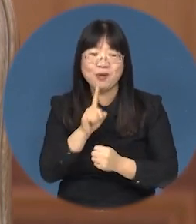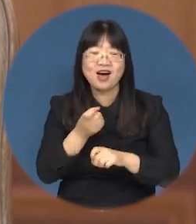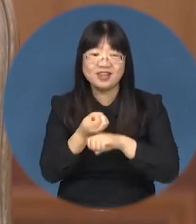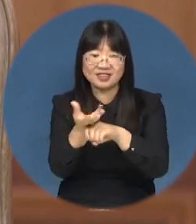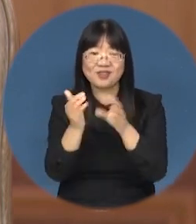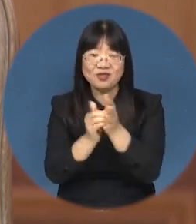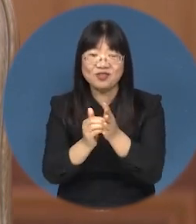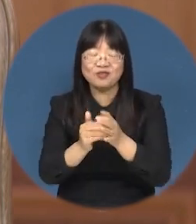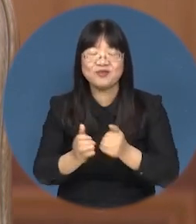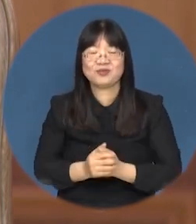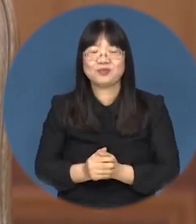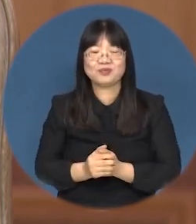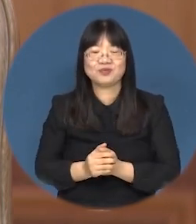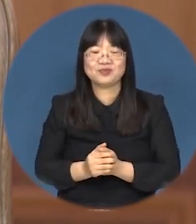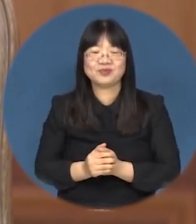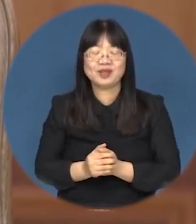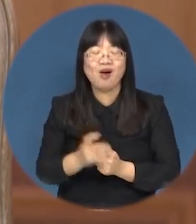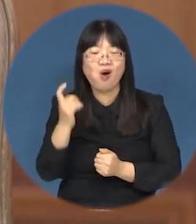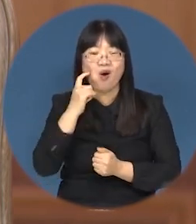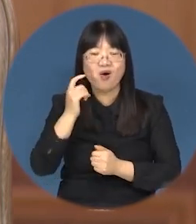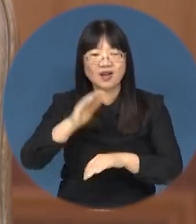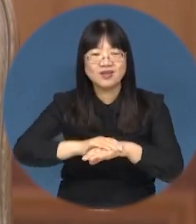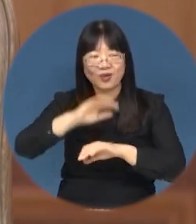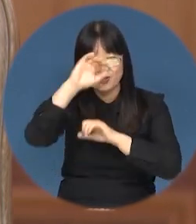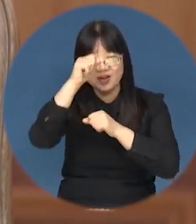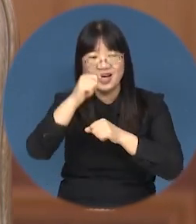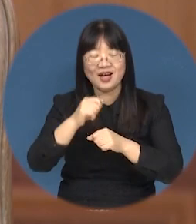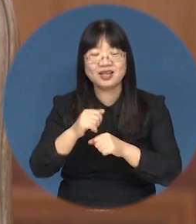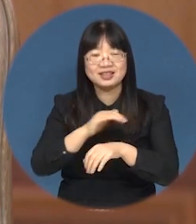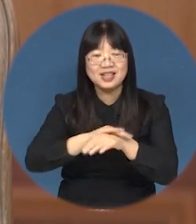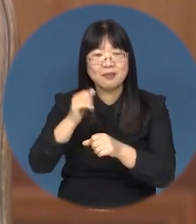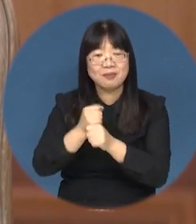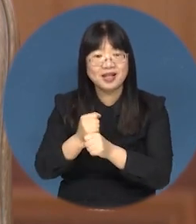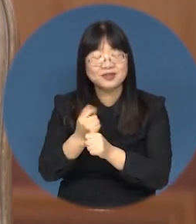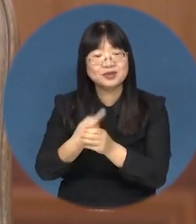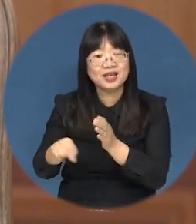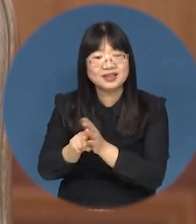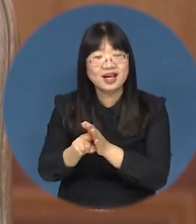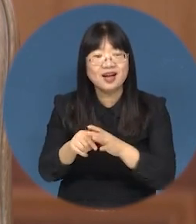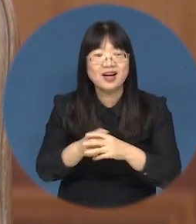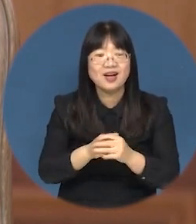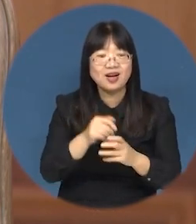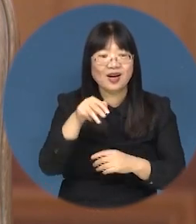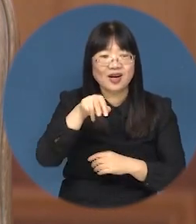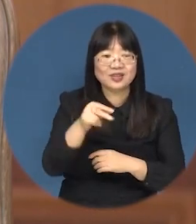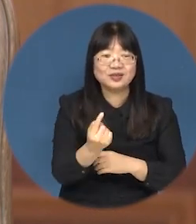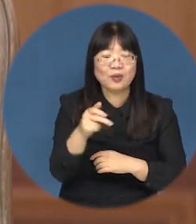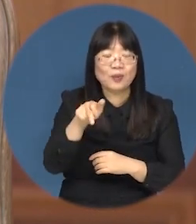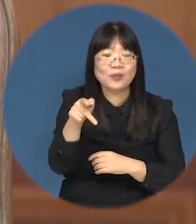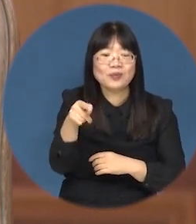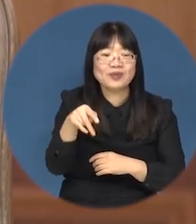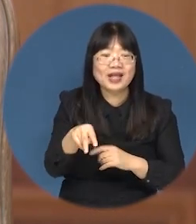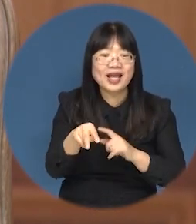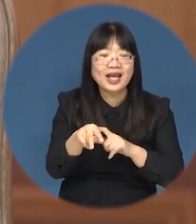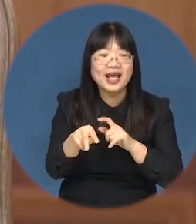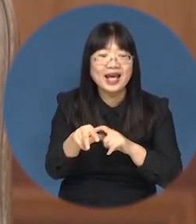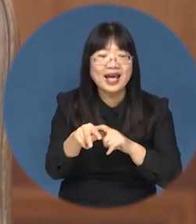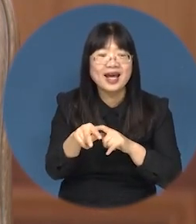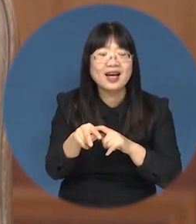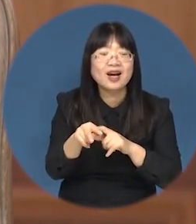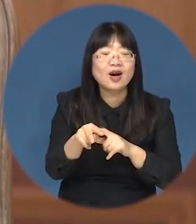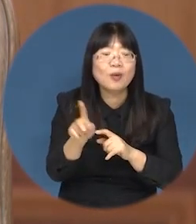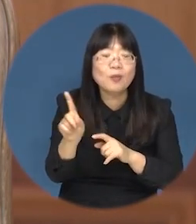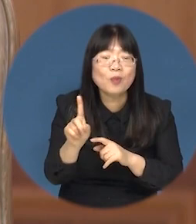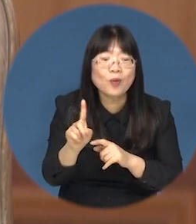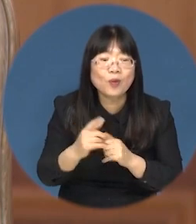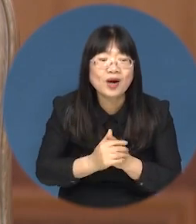드렸지 않습니까? 예. 그러면 의족을 하나 제작을 하다 보면은 그 소켓이라고 있습니다. 한부에 닿는 어떤 그 통부위. 그 부위가 이제